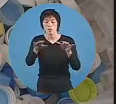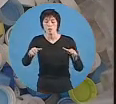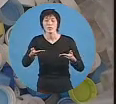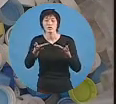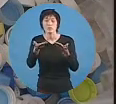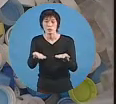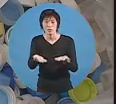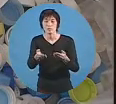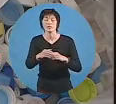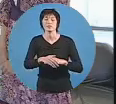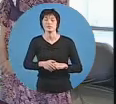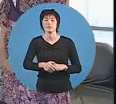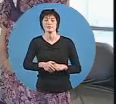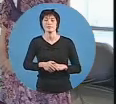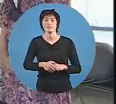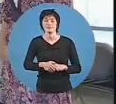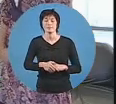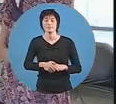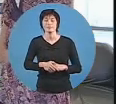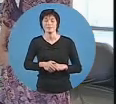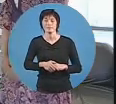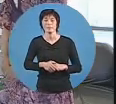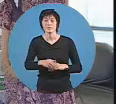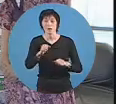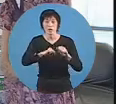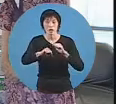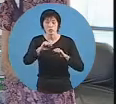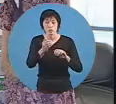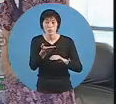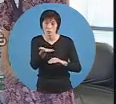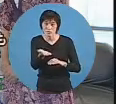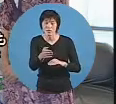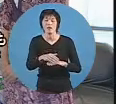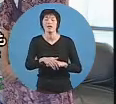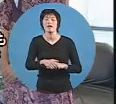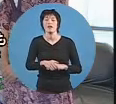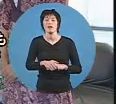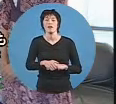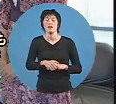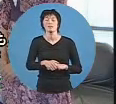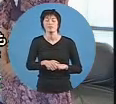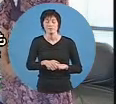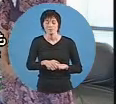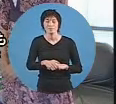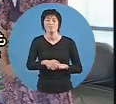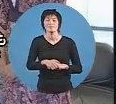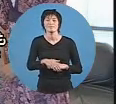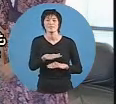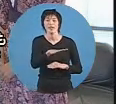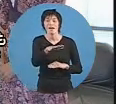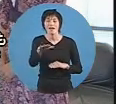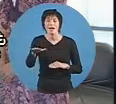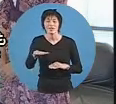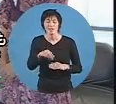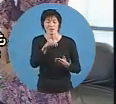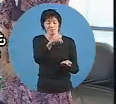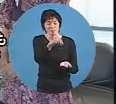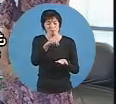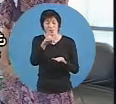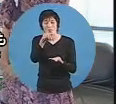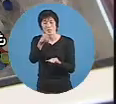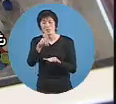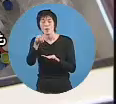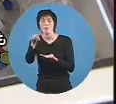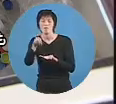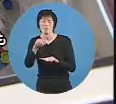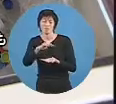。 実際のところ成果はいかがですか？ あのいろいろと皆さん、あの少しずつでも持ってきていただい